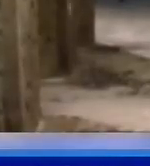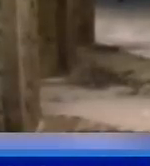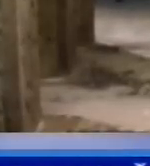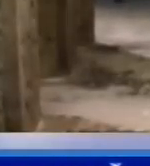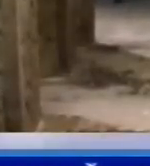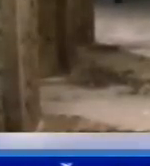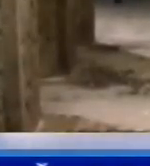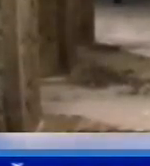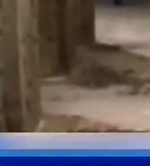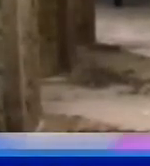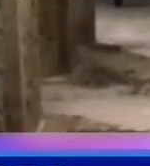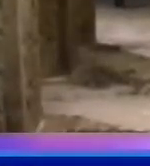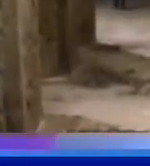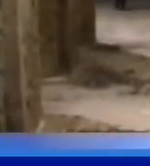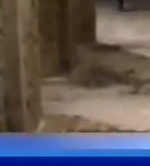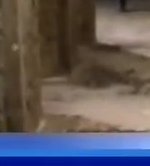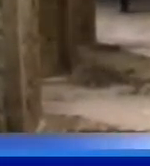МУЗЫКАЛЬНАЯ ЗАСТАВКА